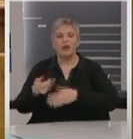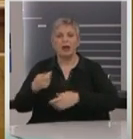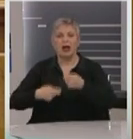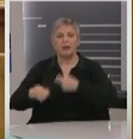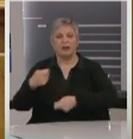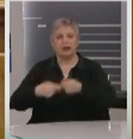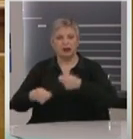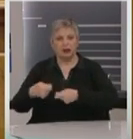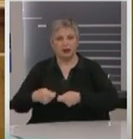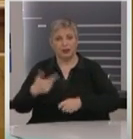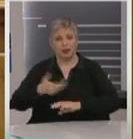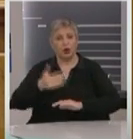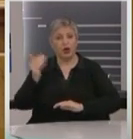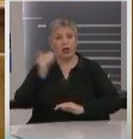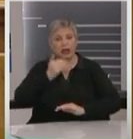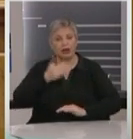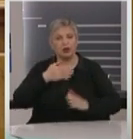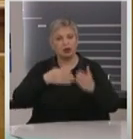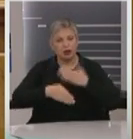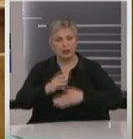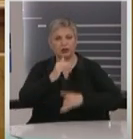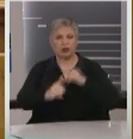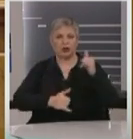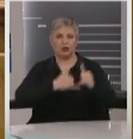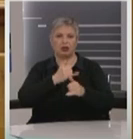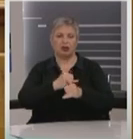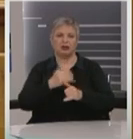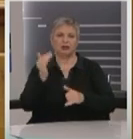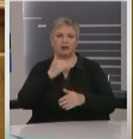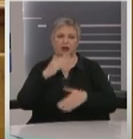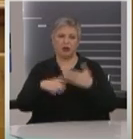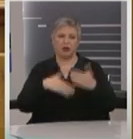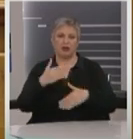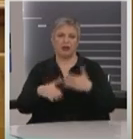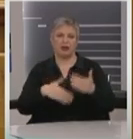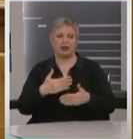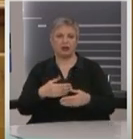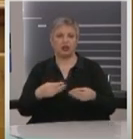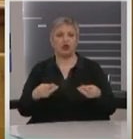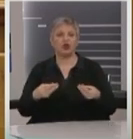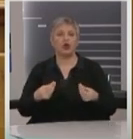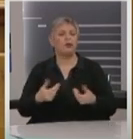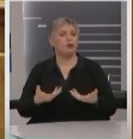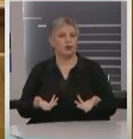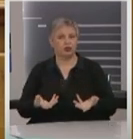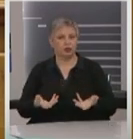και μέσα από μια πλήρως ηλεκτρονική διαδικασία. Κυρίες και κύριοι συνάδελφοι, τα... Ήσυχα.